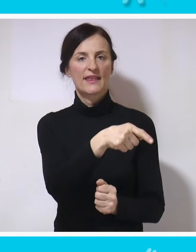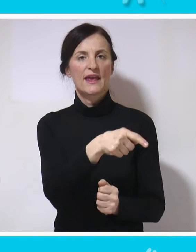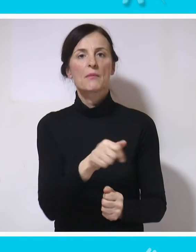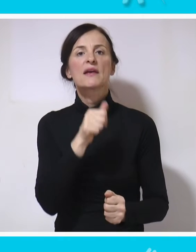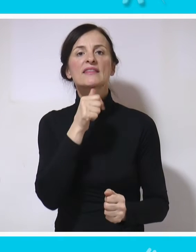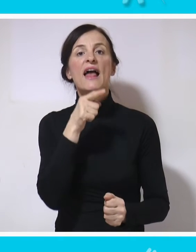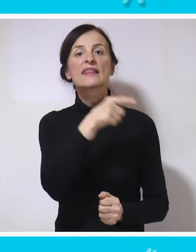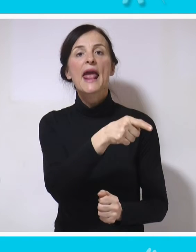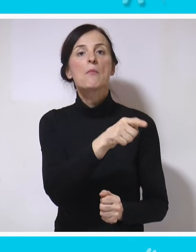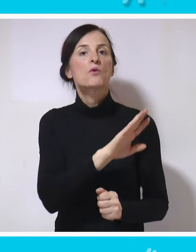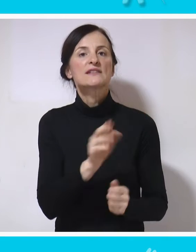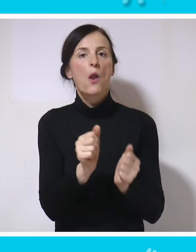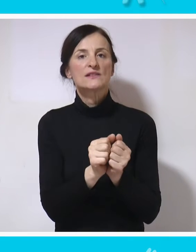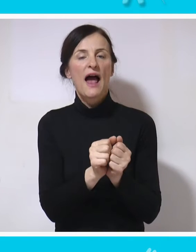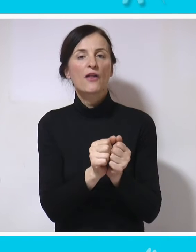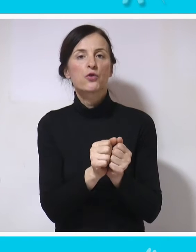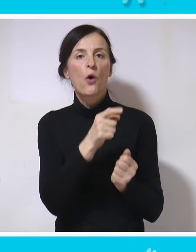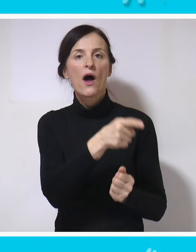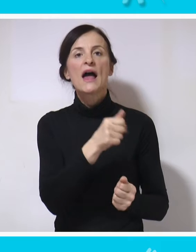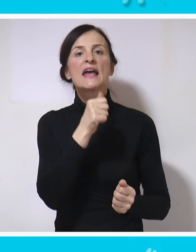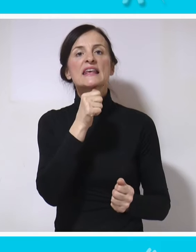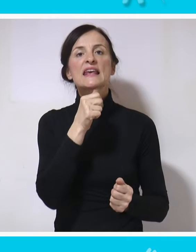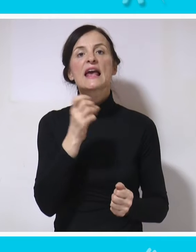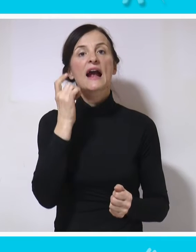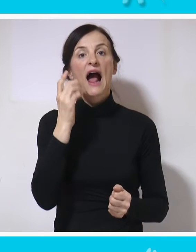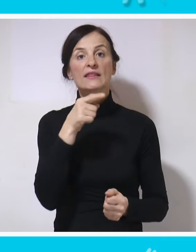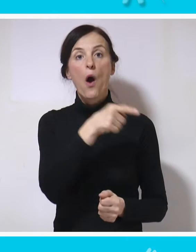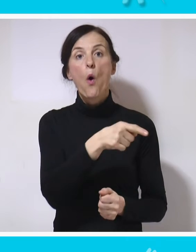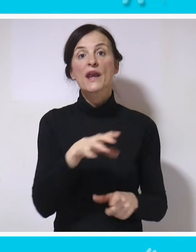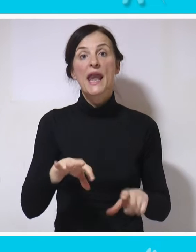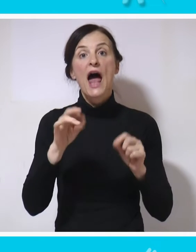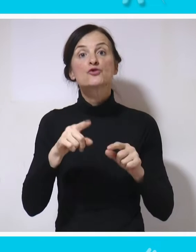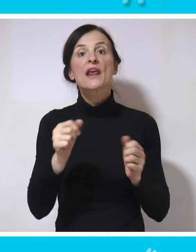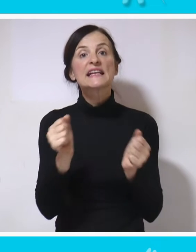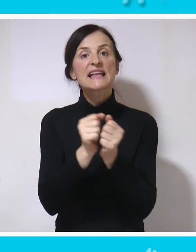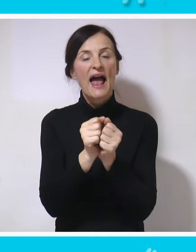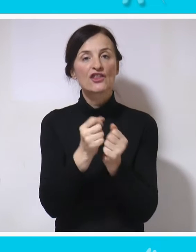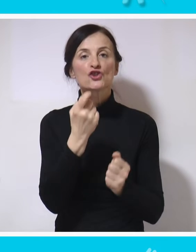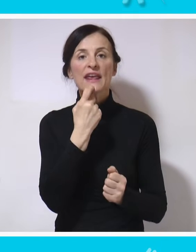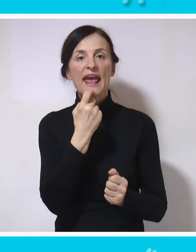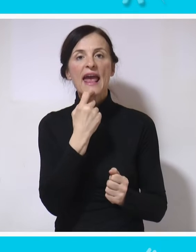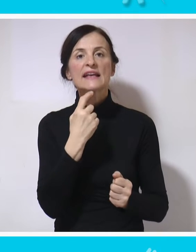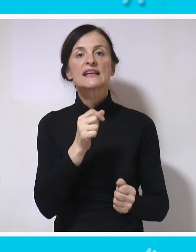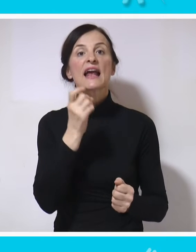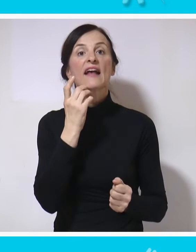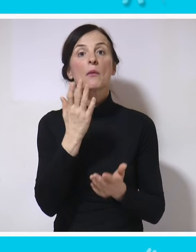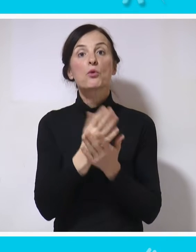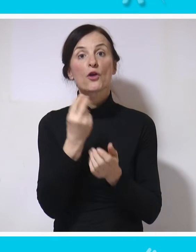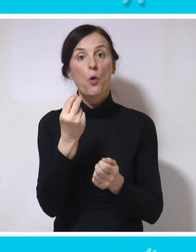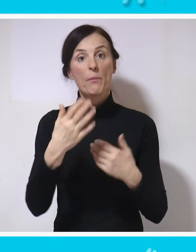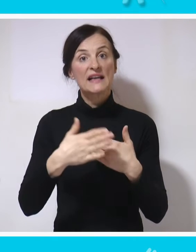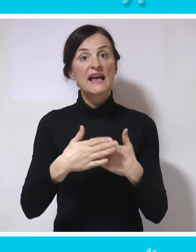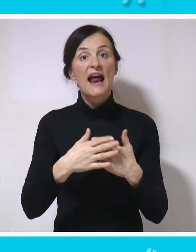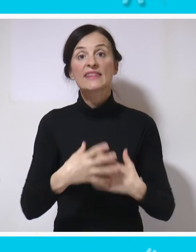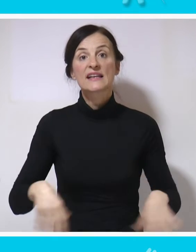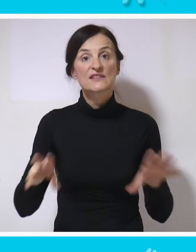određeno za njega, da je njemu naklonjeno i kada oni nađu zajednički jezik i kada bude dobra